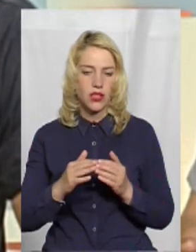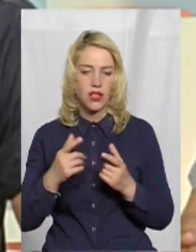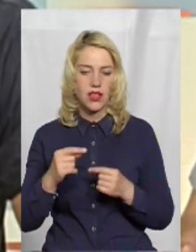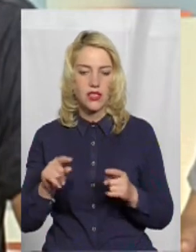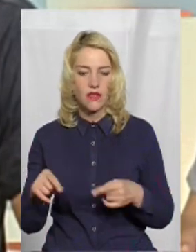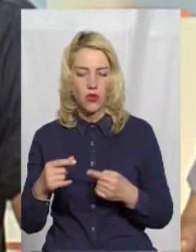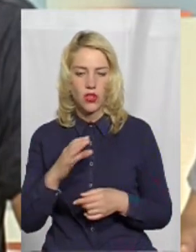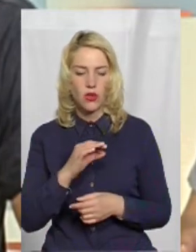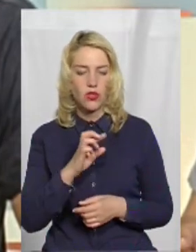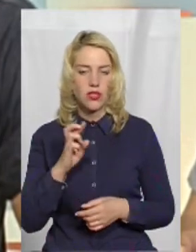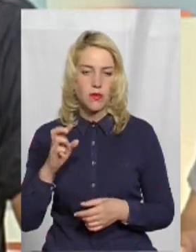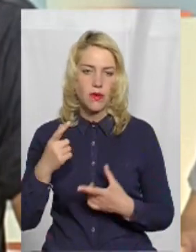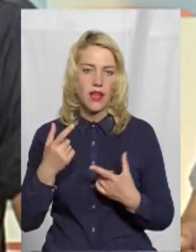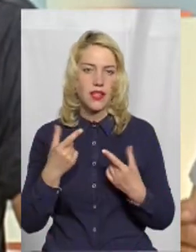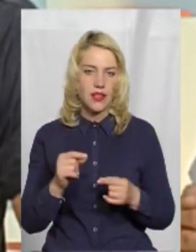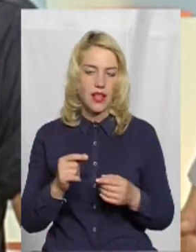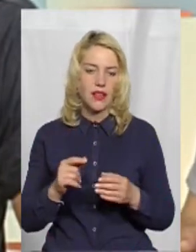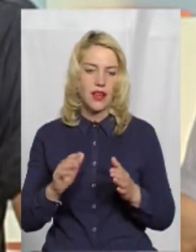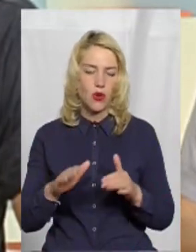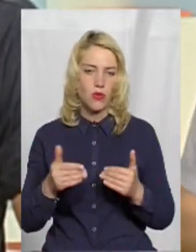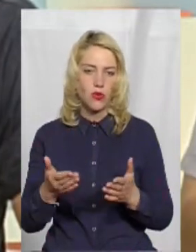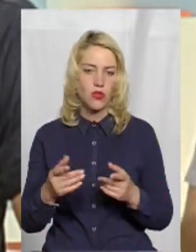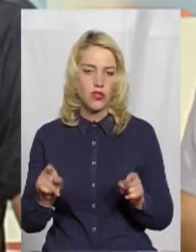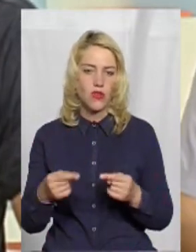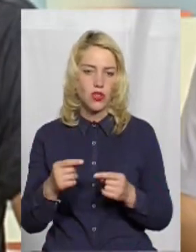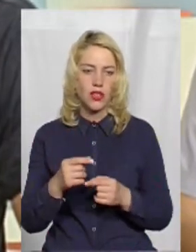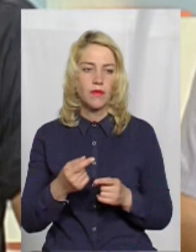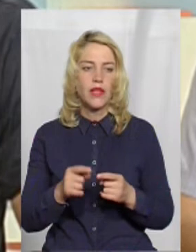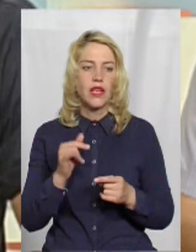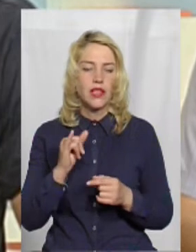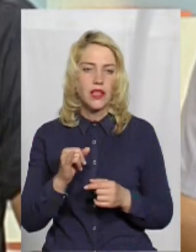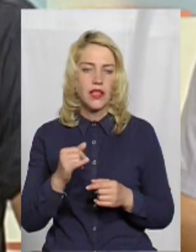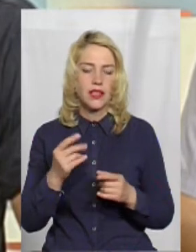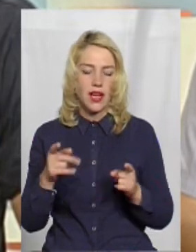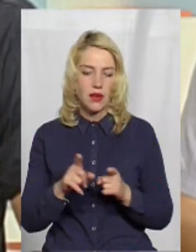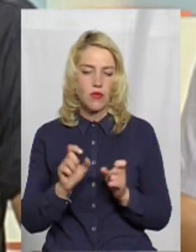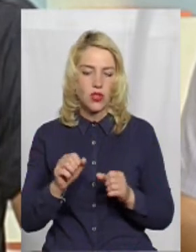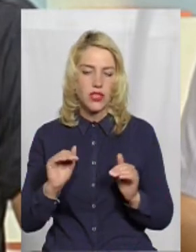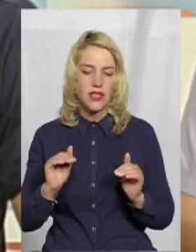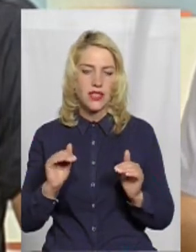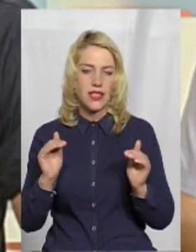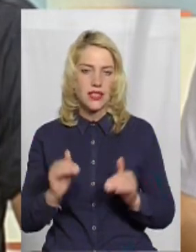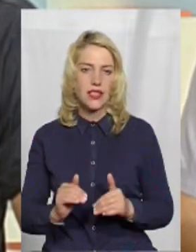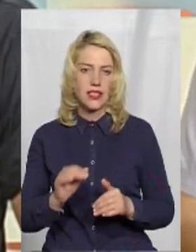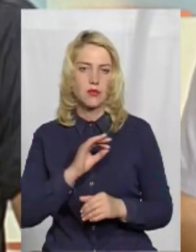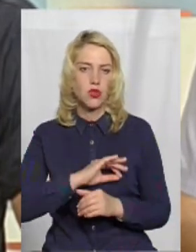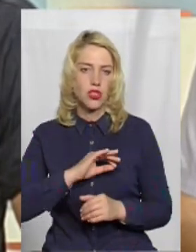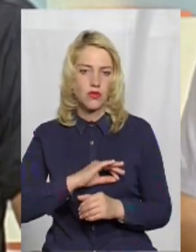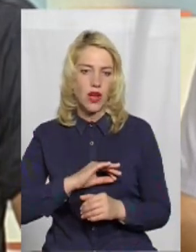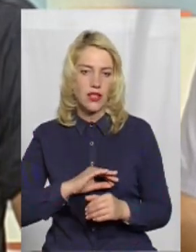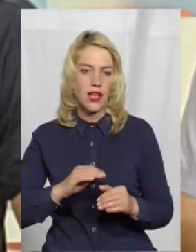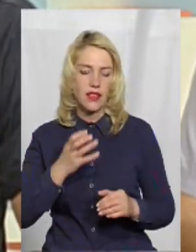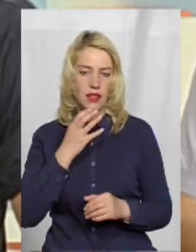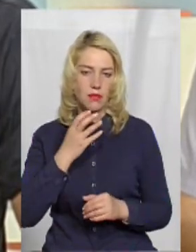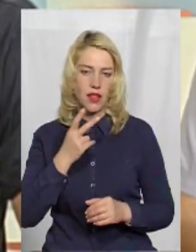ще не створена, дуже рекомендується створити. Таким чином можна знизити споживання тепла цими будинками в два, а